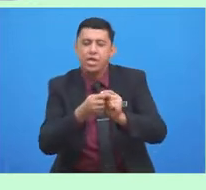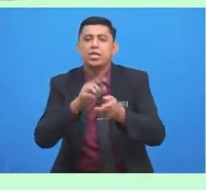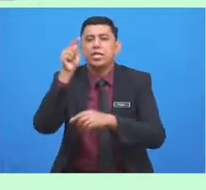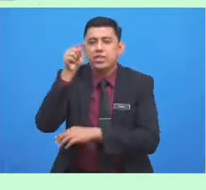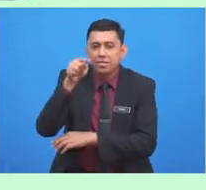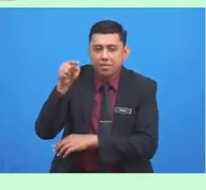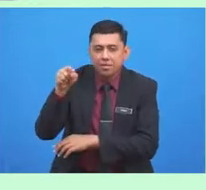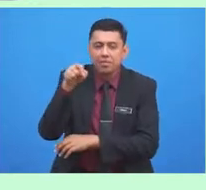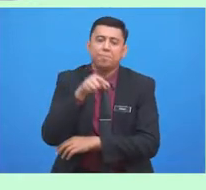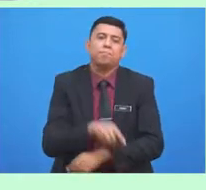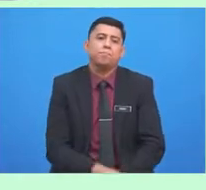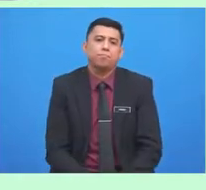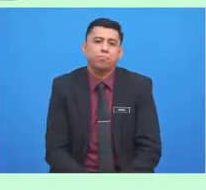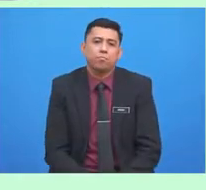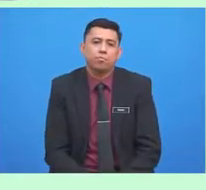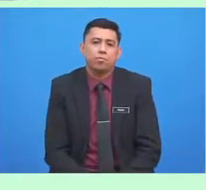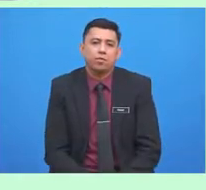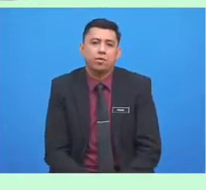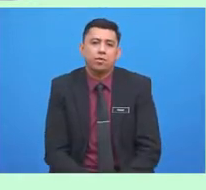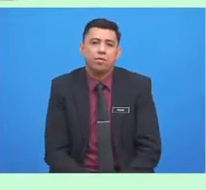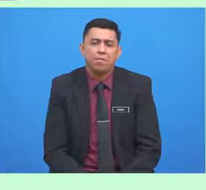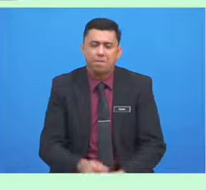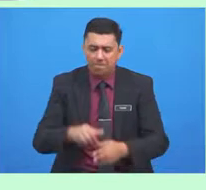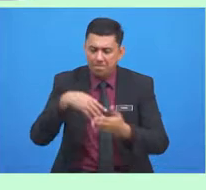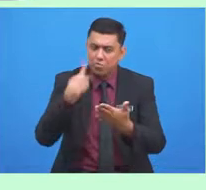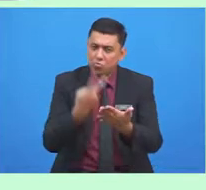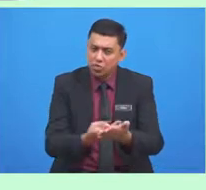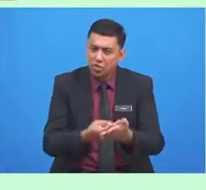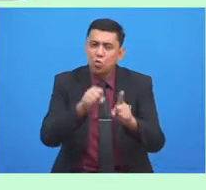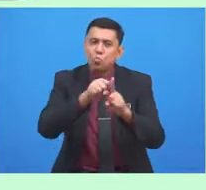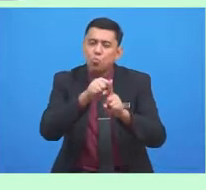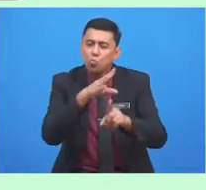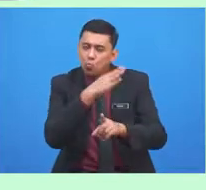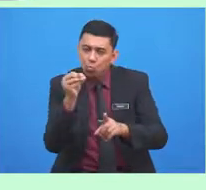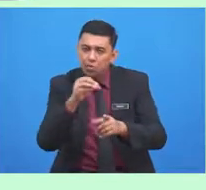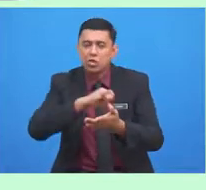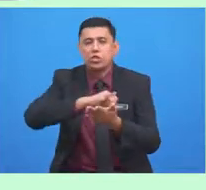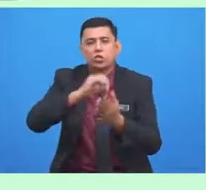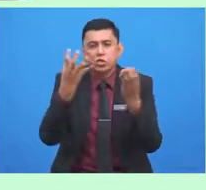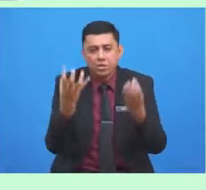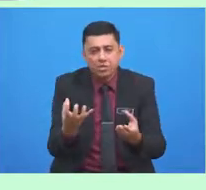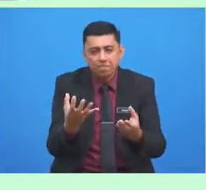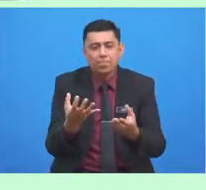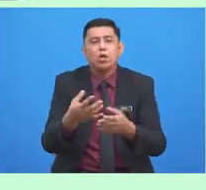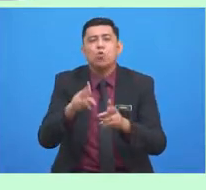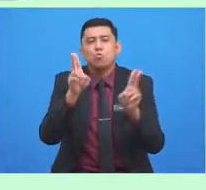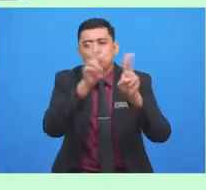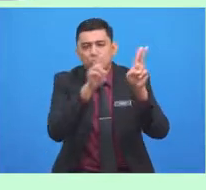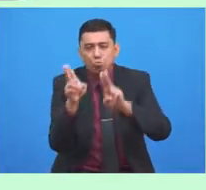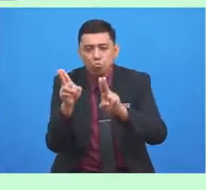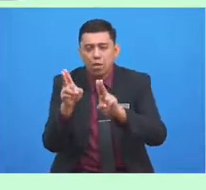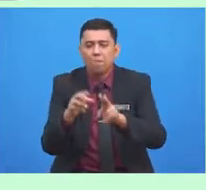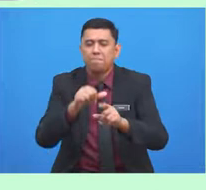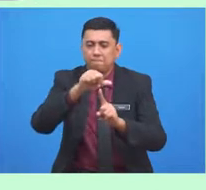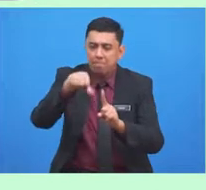atau bintik air. Pemeluapan terjadi apabila kejatuhan suhu dan jisim udara apabila naik semakin